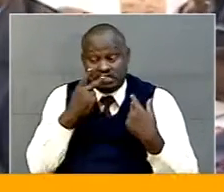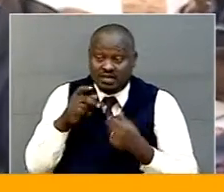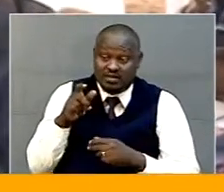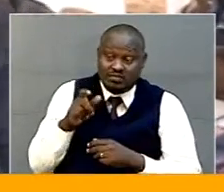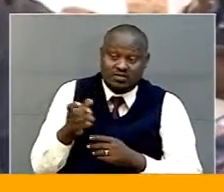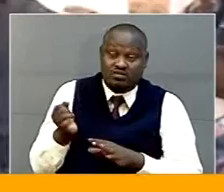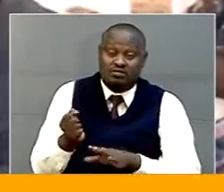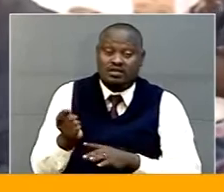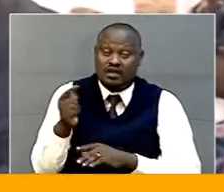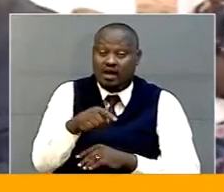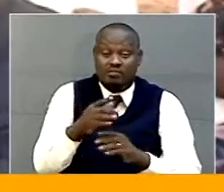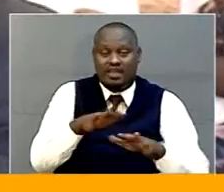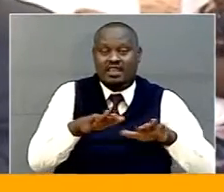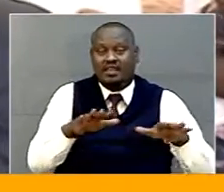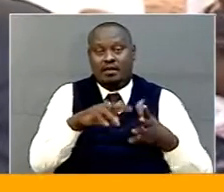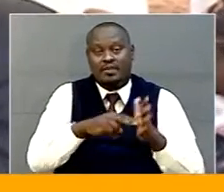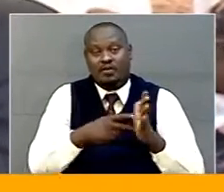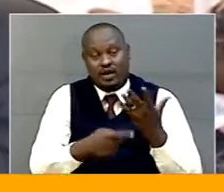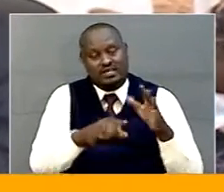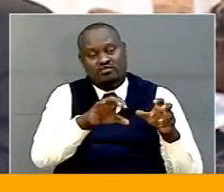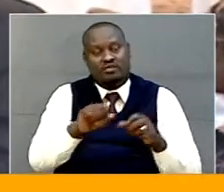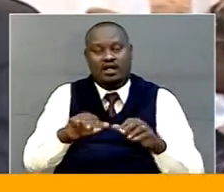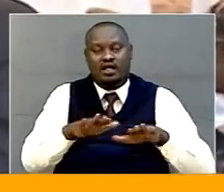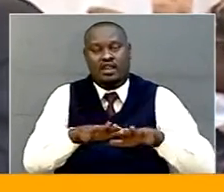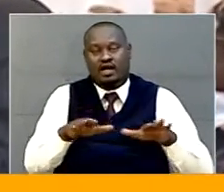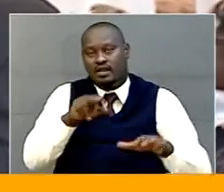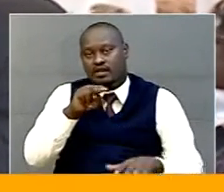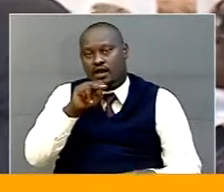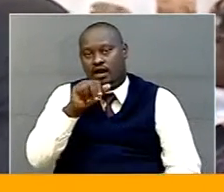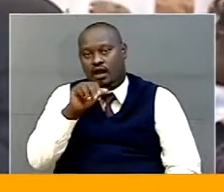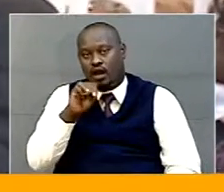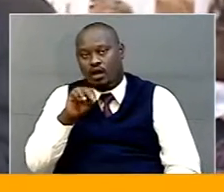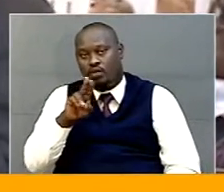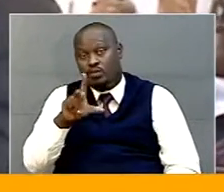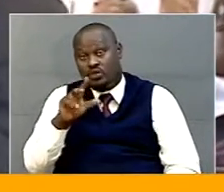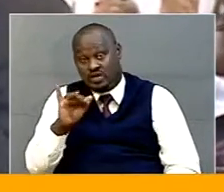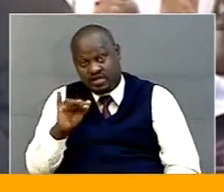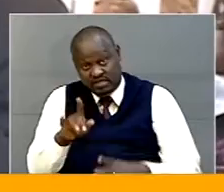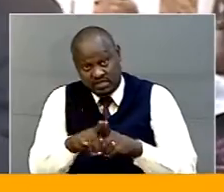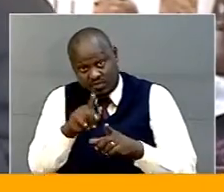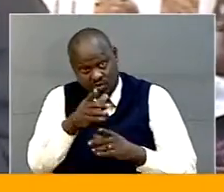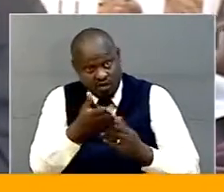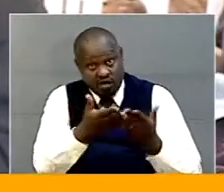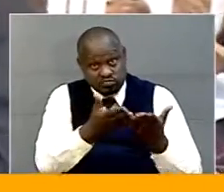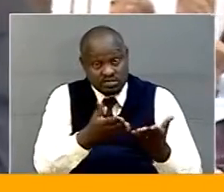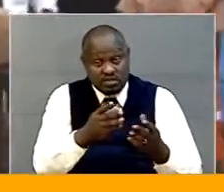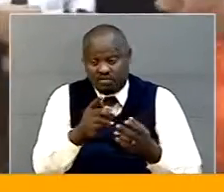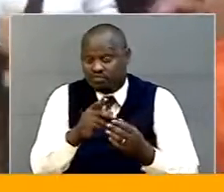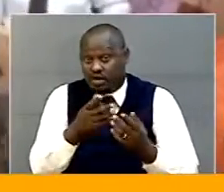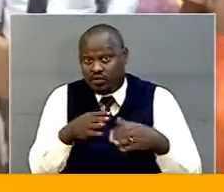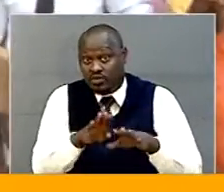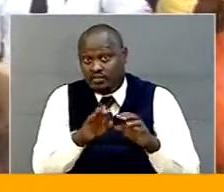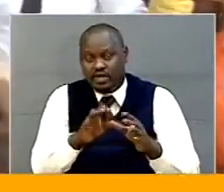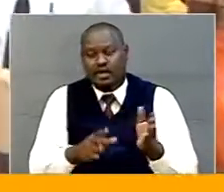asalimbidde kibanja kya Namuli ize twesipasa nawe gwe waleese yuare twesipasa.